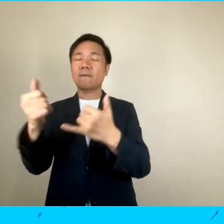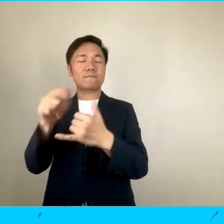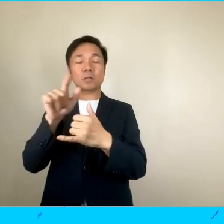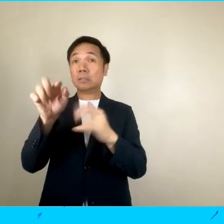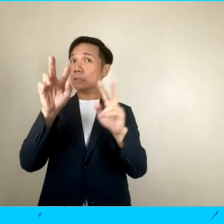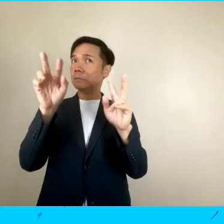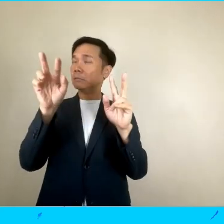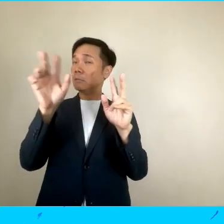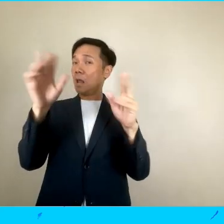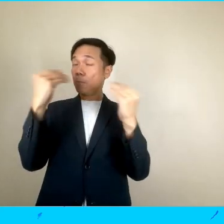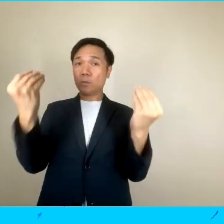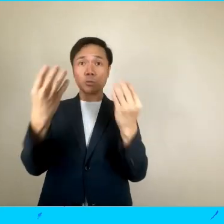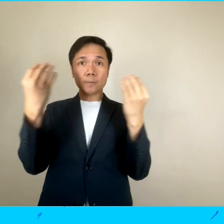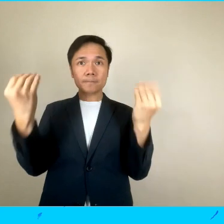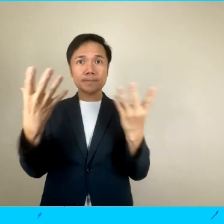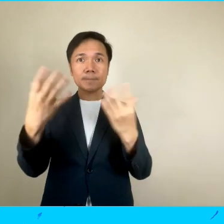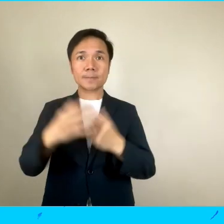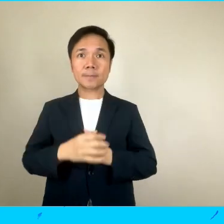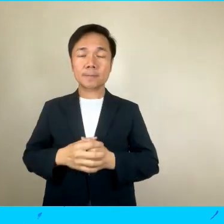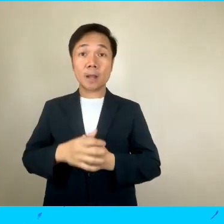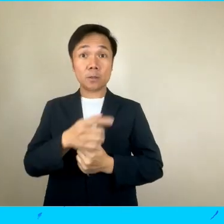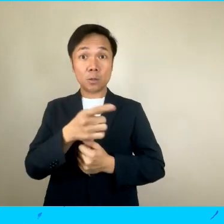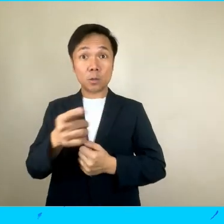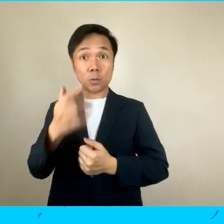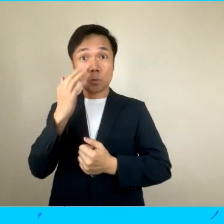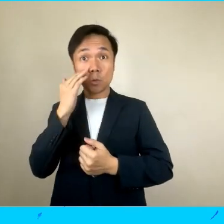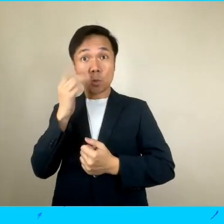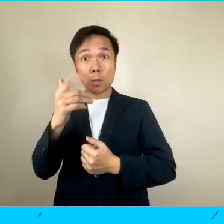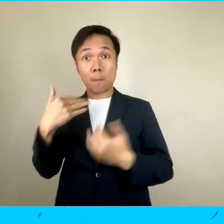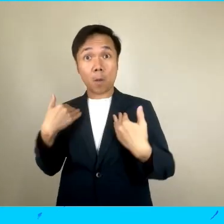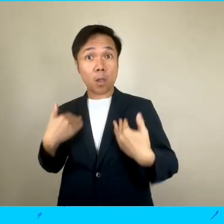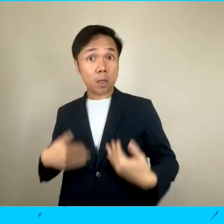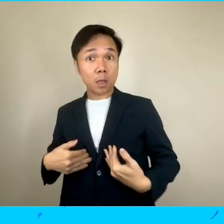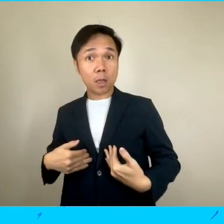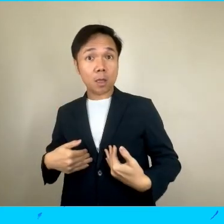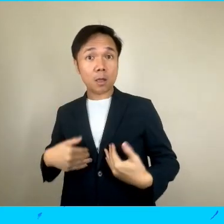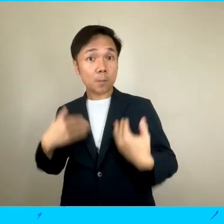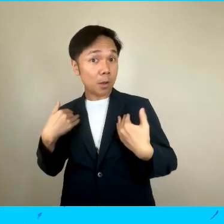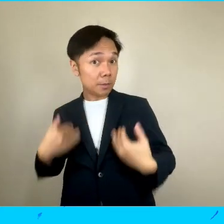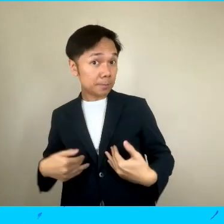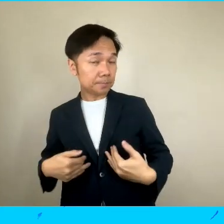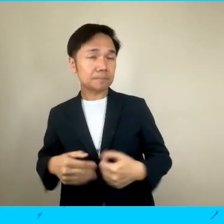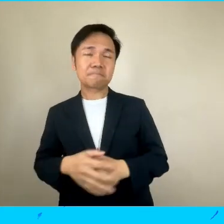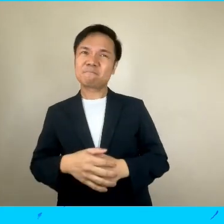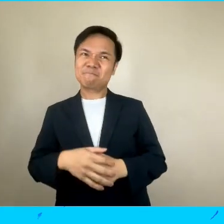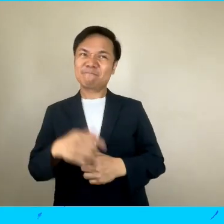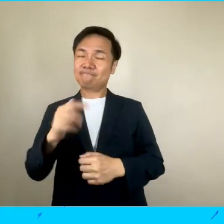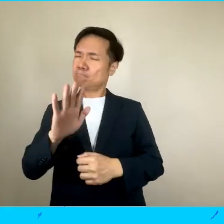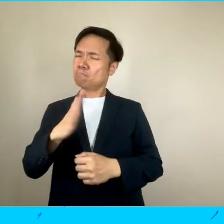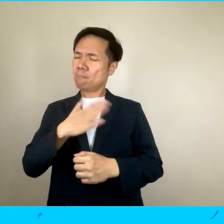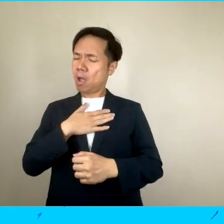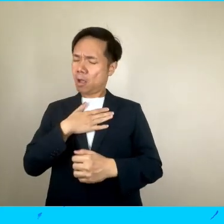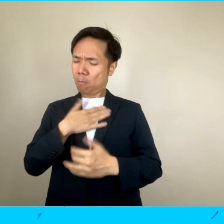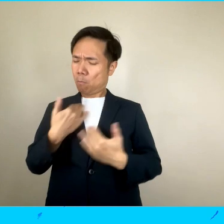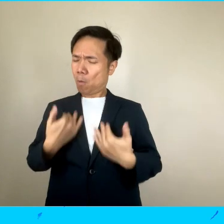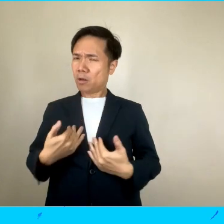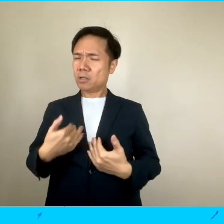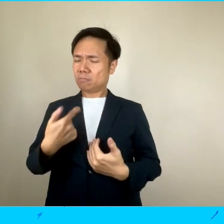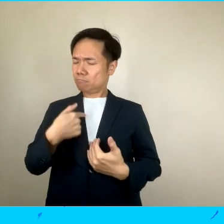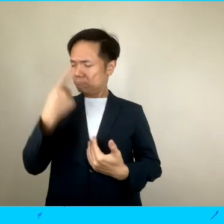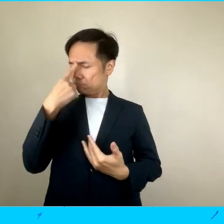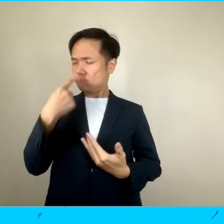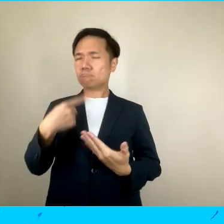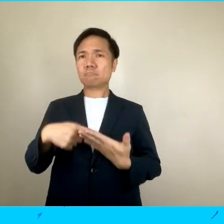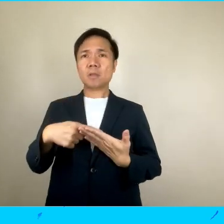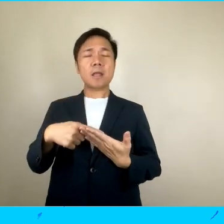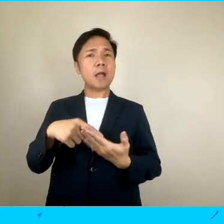a l'enfant dans ce genre de situation. Il faut comprendre que le corps